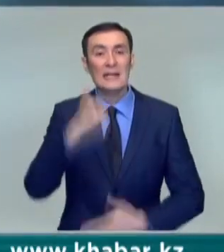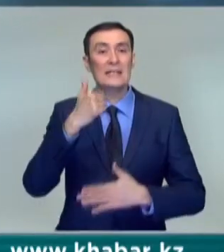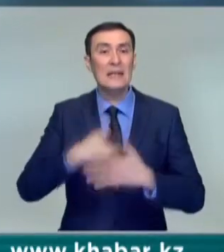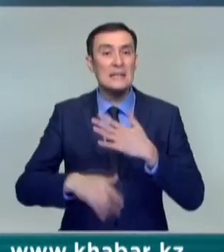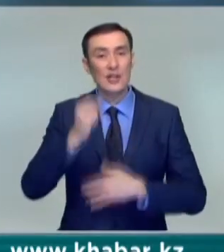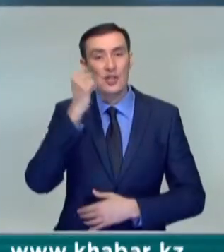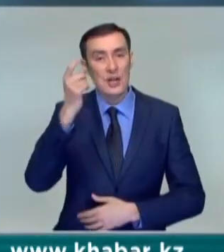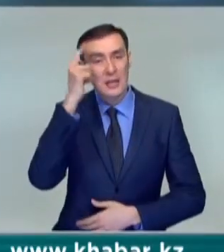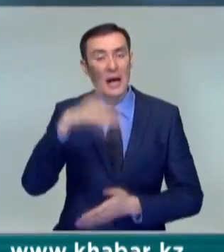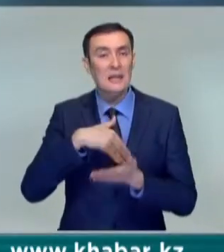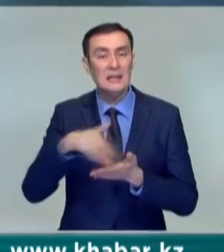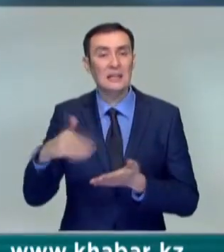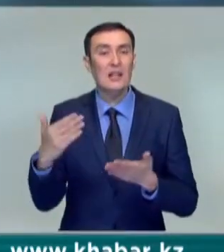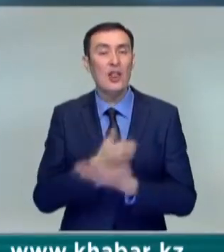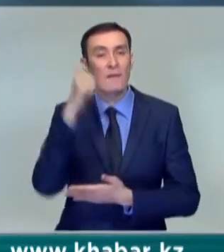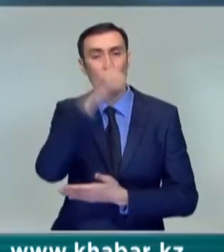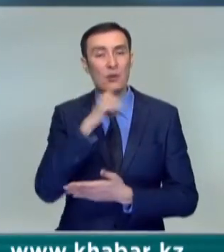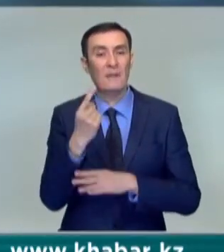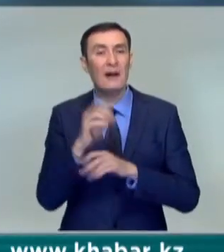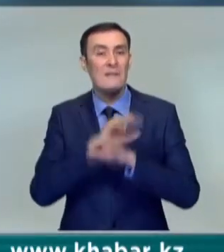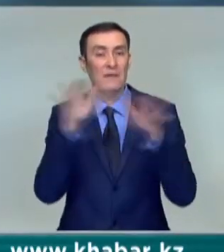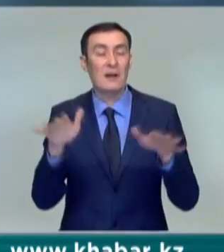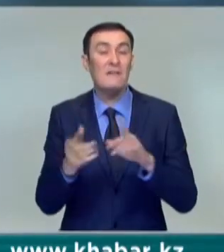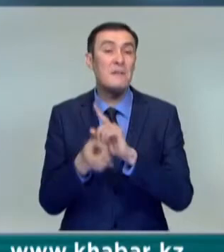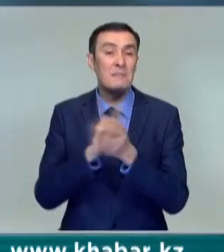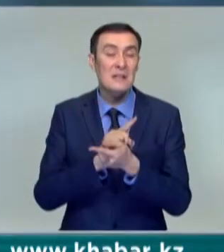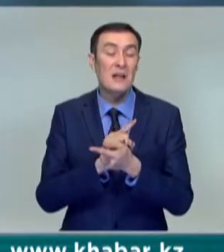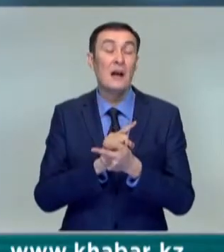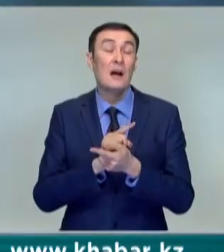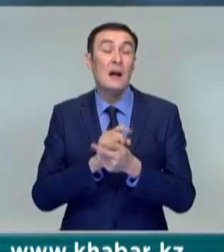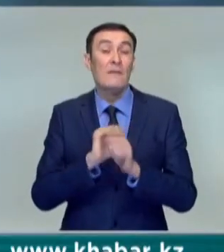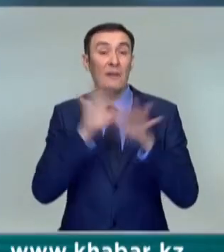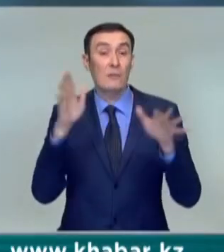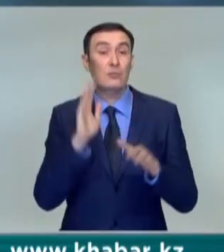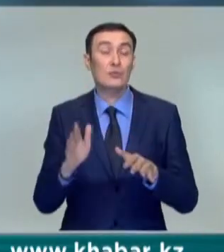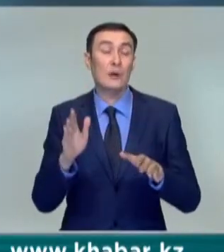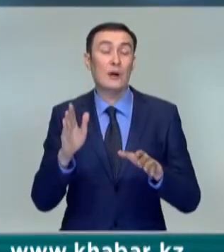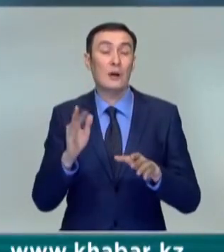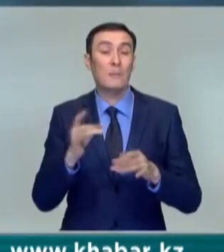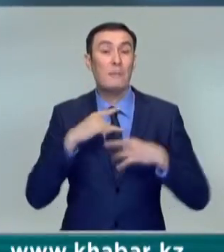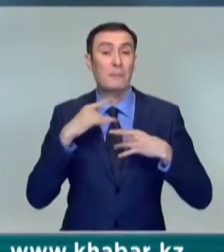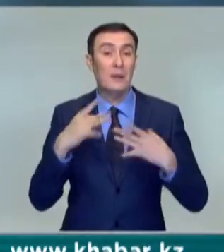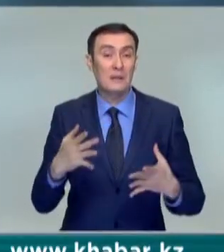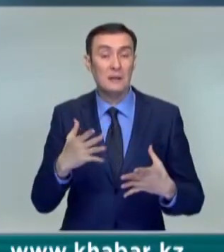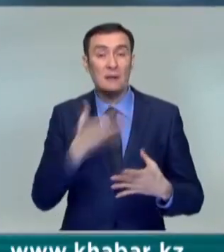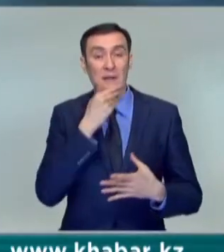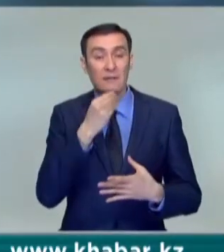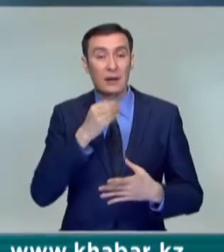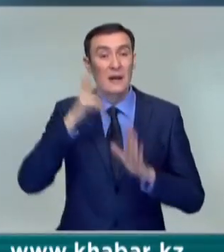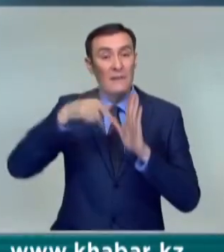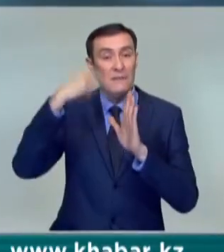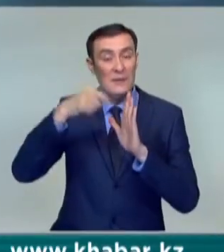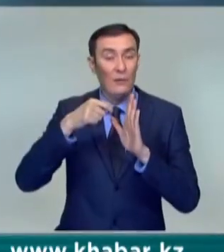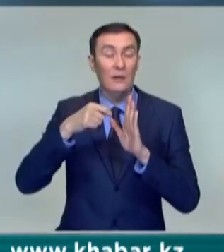Прага отказалась от новогоднего фейерверка. Вместо воздушного шоу в этом году праздничную чешскую столицу раскрасит